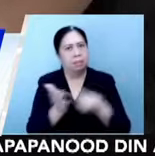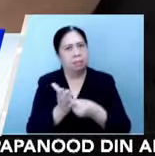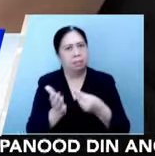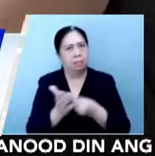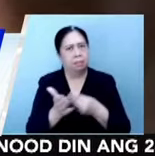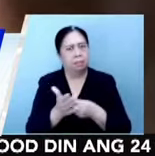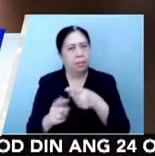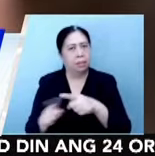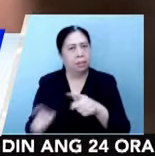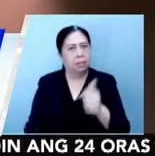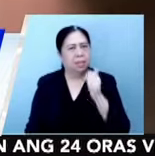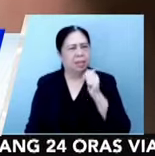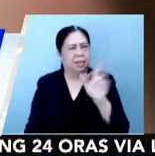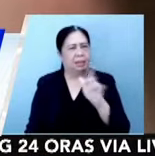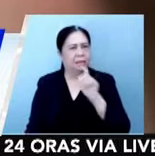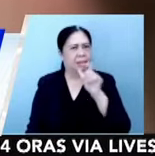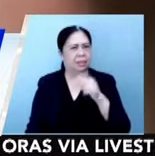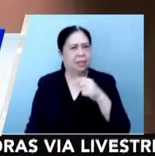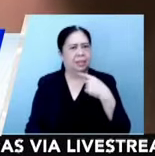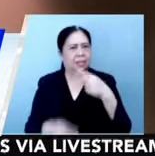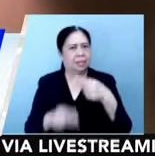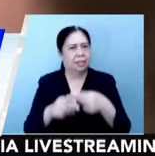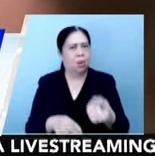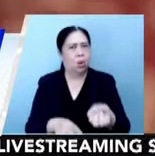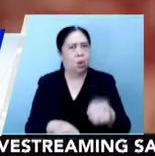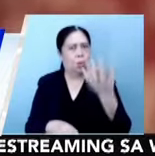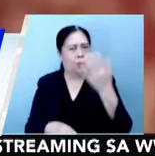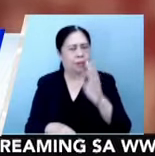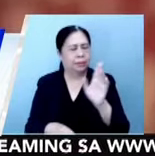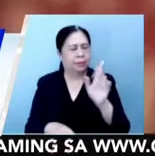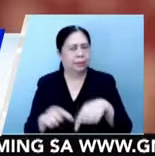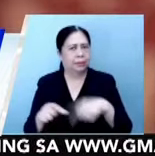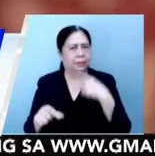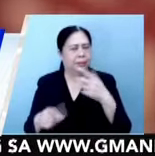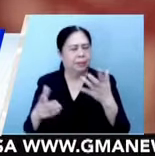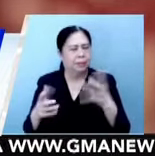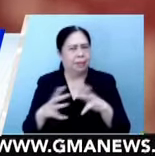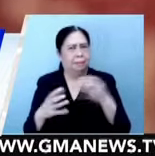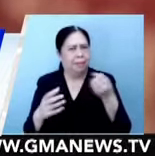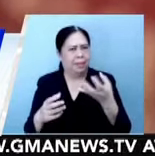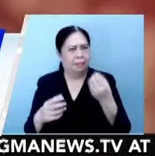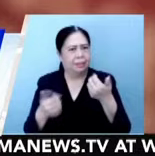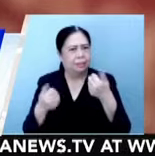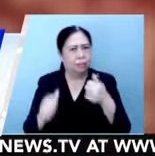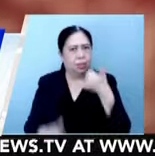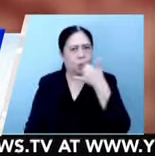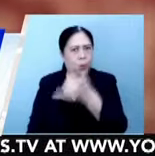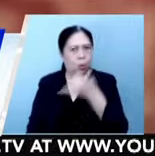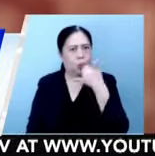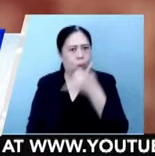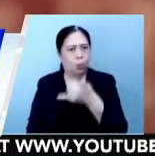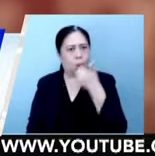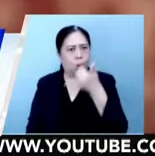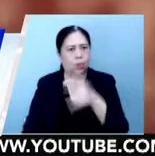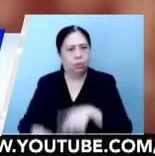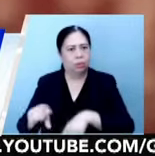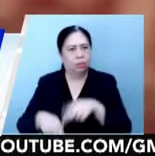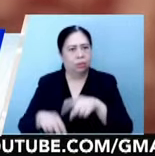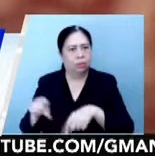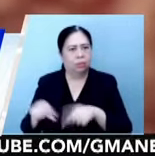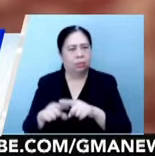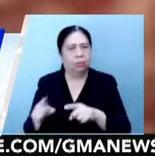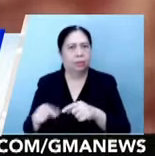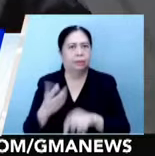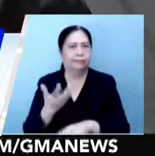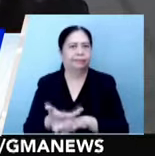ayaw na niya itong ipabanggit kung magkano sa aming report. Sinubok pa raw niyang tabagan at kausapin ang kumare pero ginos na raw